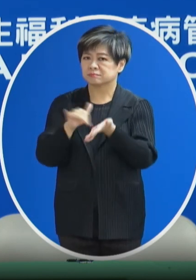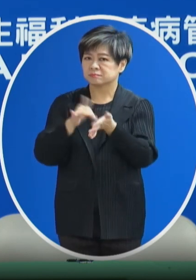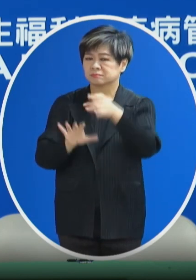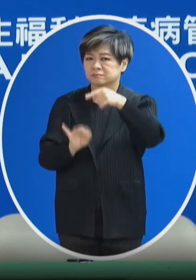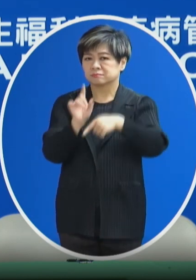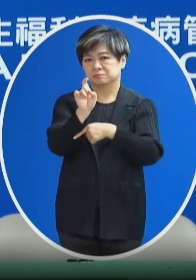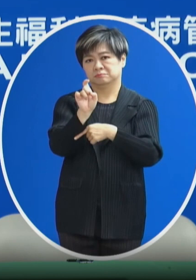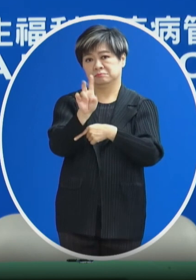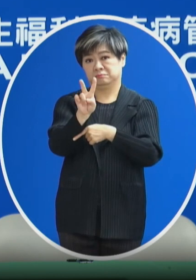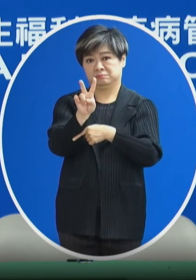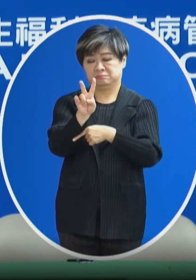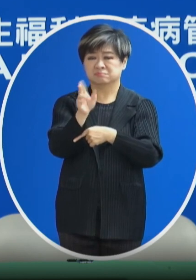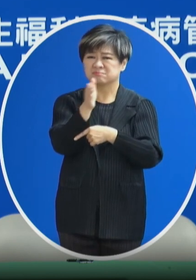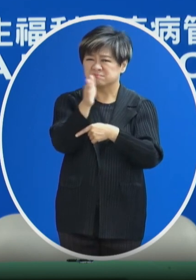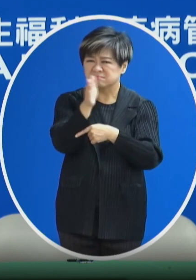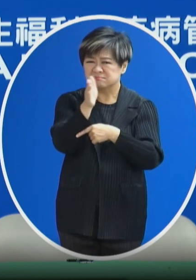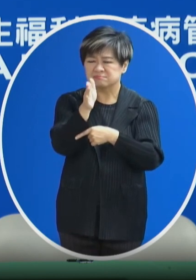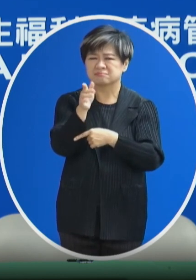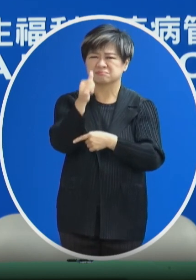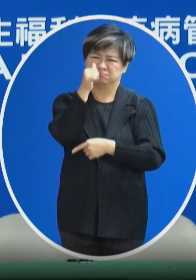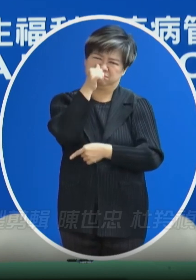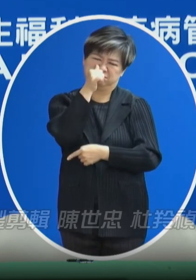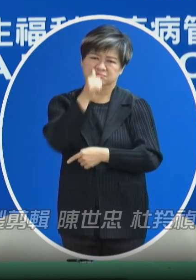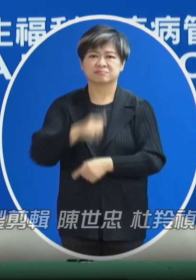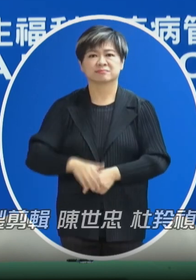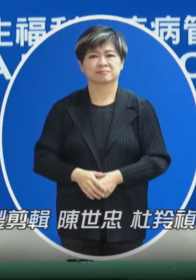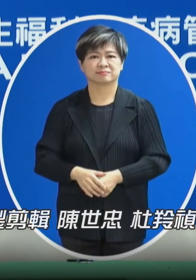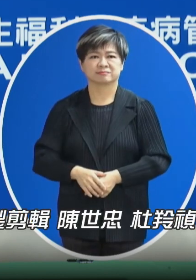有12%左右哈，我想还相当的低。